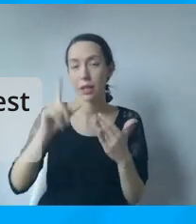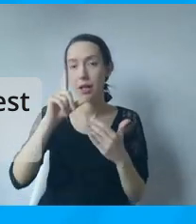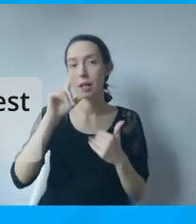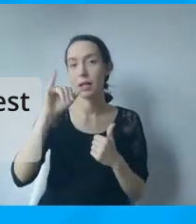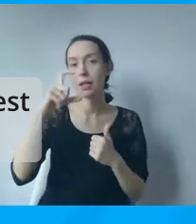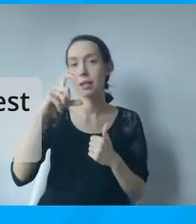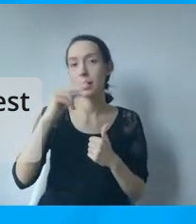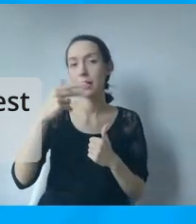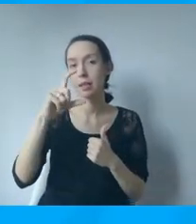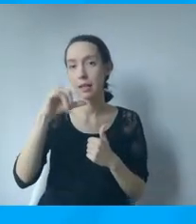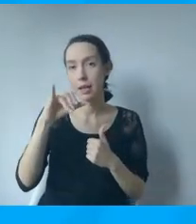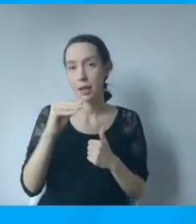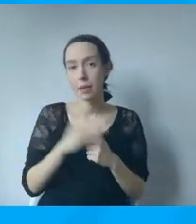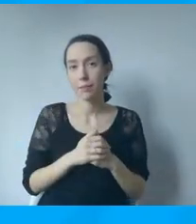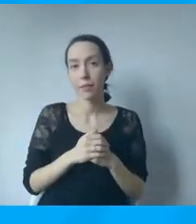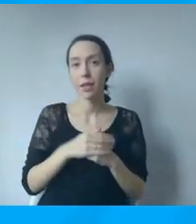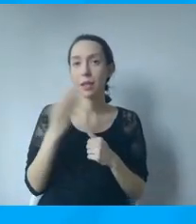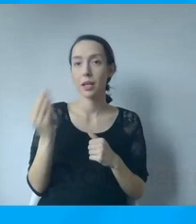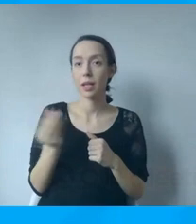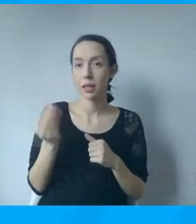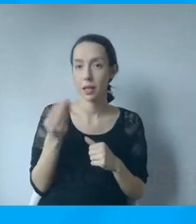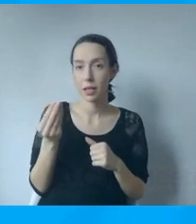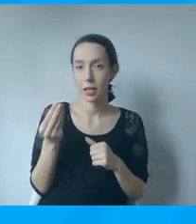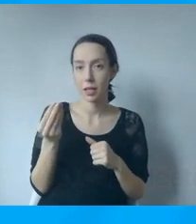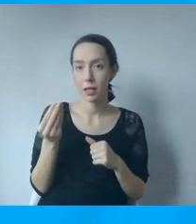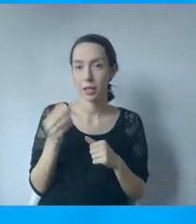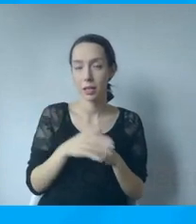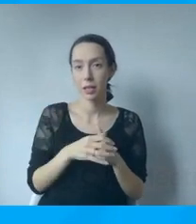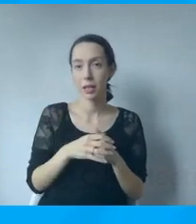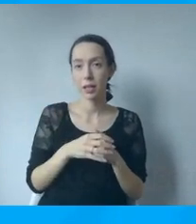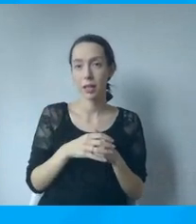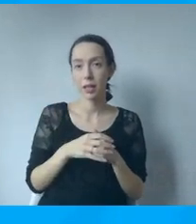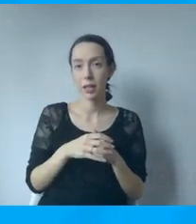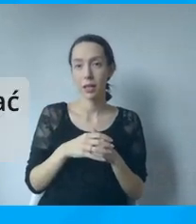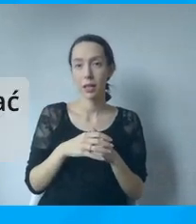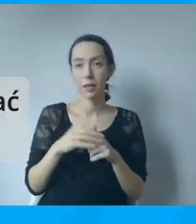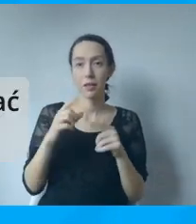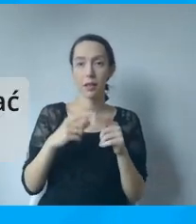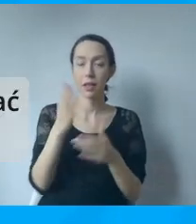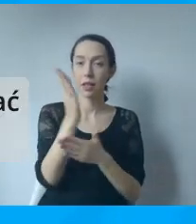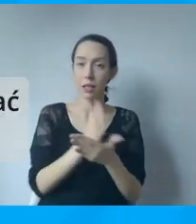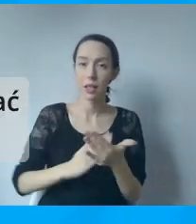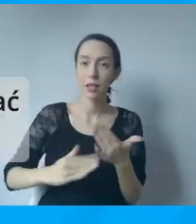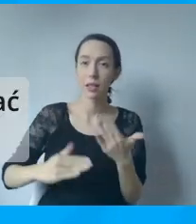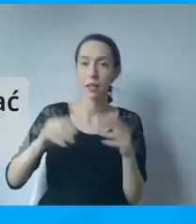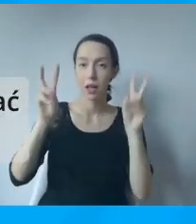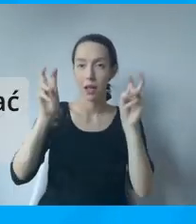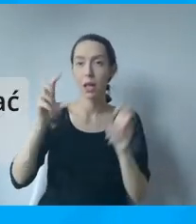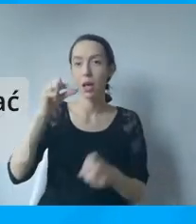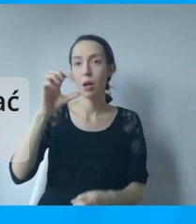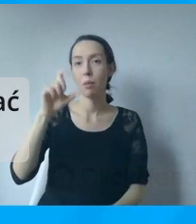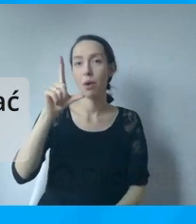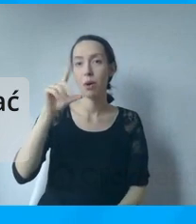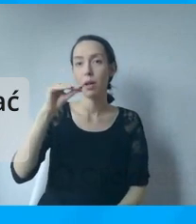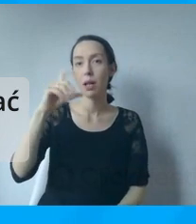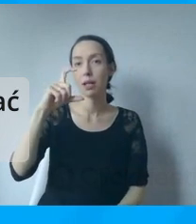należy to tam dodać. Oprócz tego możecie w tej części polecane, pamiętacie, jak pokazywałam, w jaki sposób można dodać